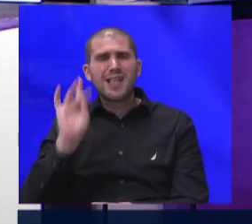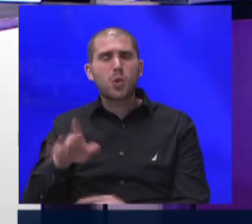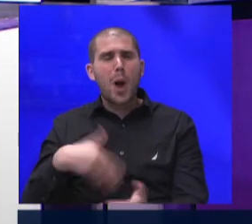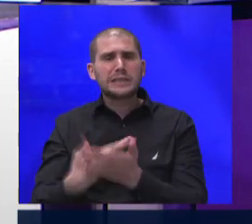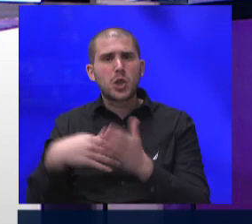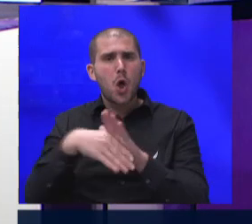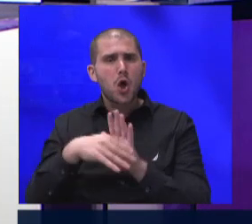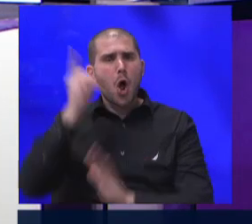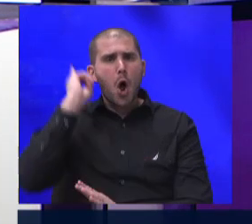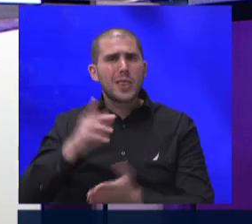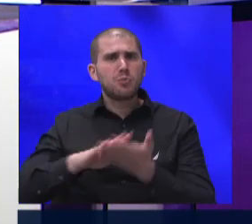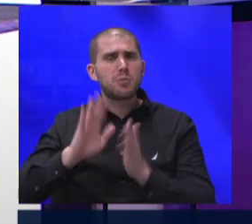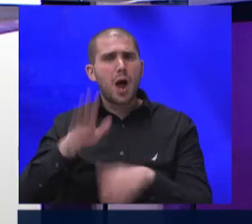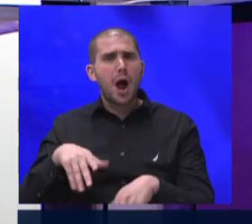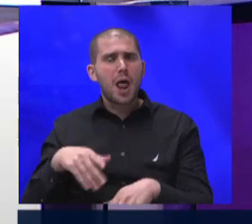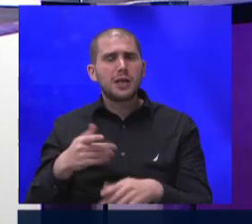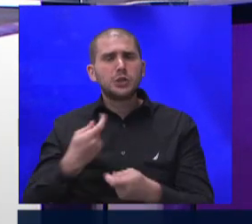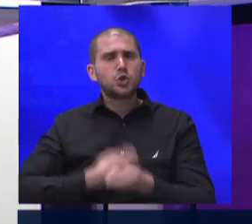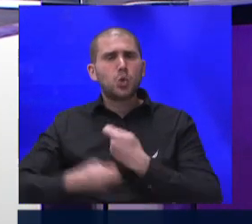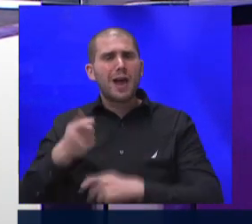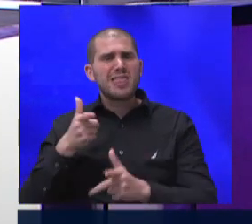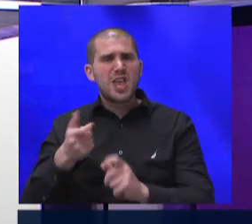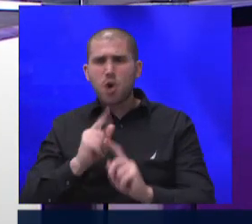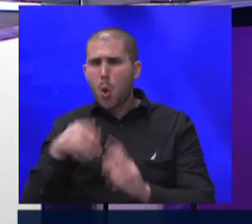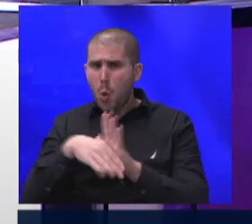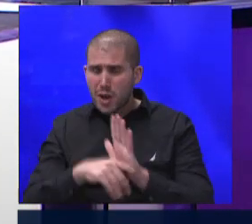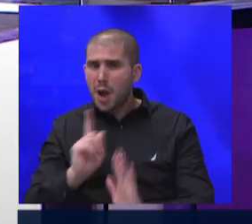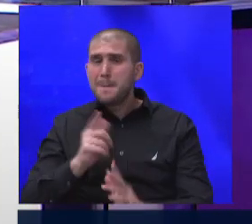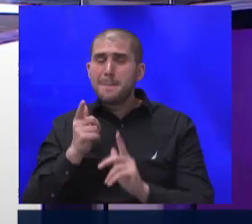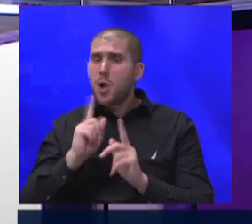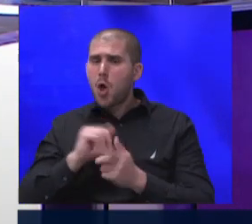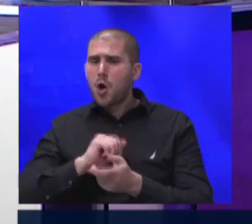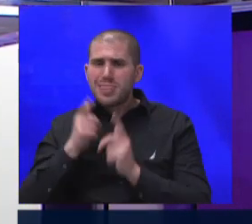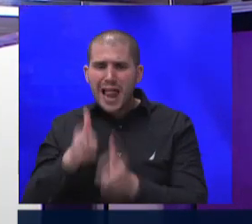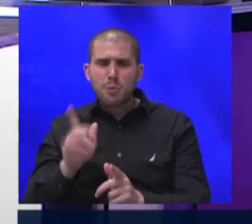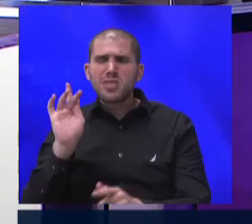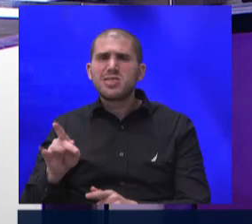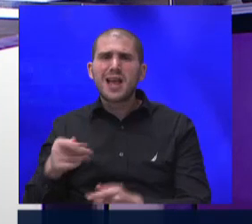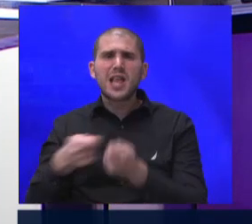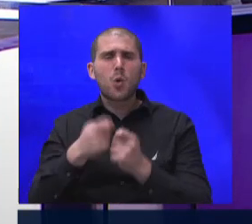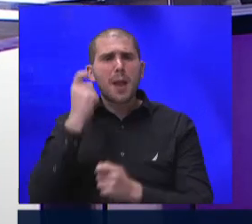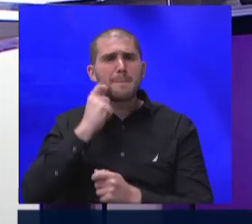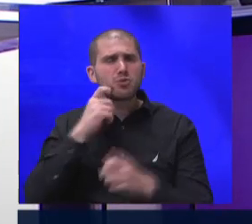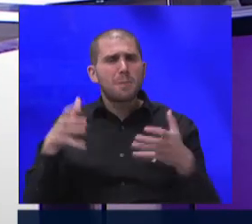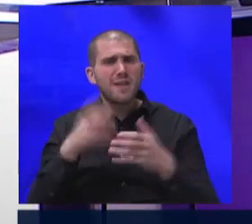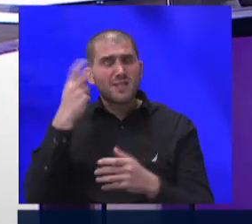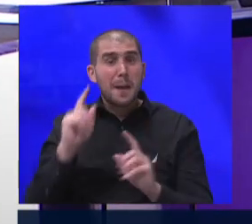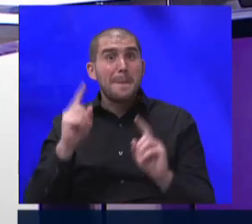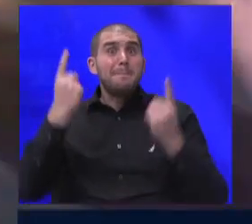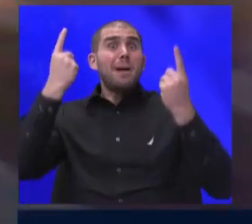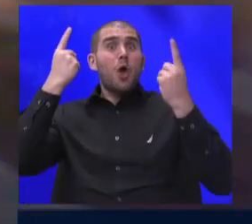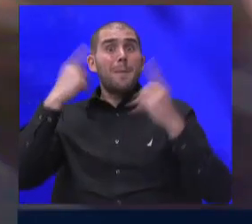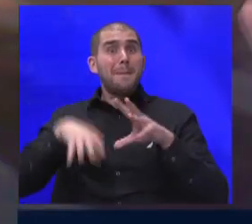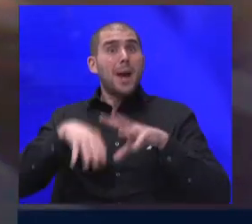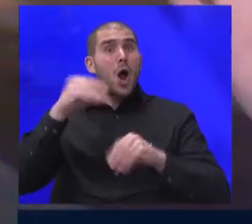מחזיקי וסוחרי נשק בלתי חוקי. לא הכריזו מלחמה על ארגוני הפשע בחברה הערבית. עכשיו פתאום הגיעו הבחירות, פתאום